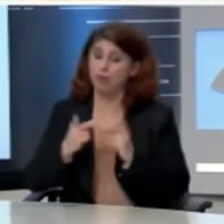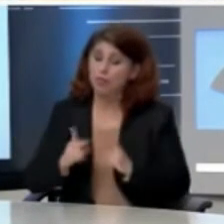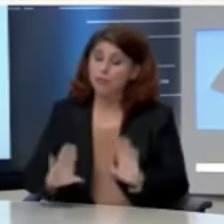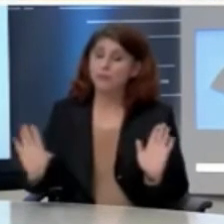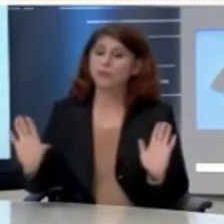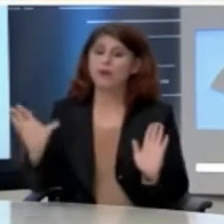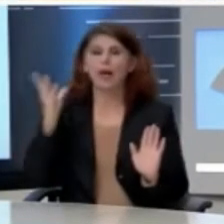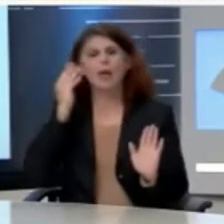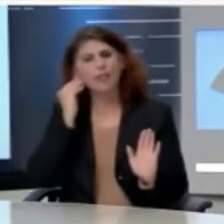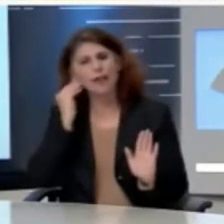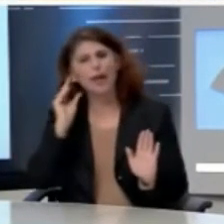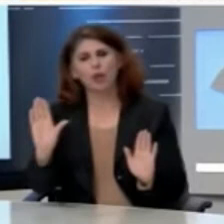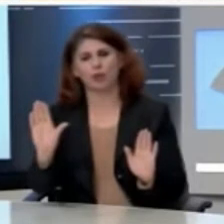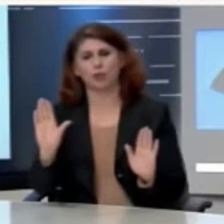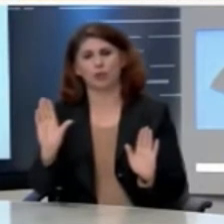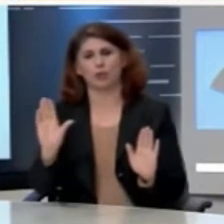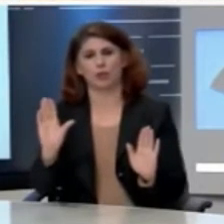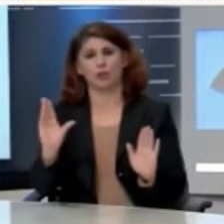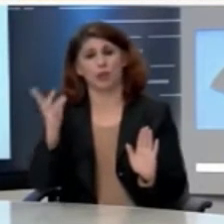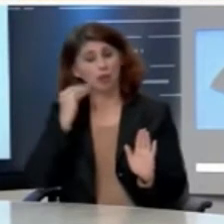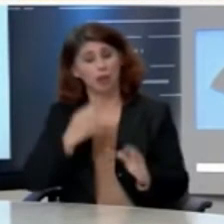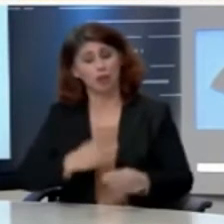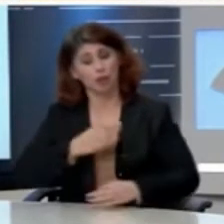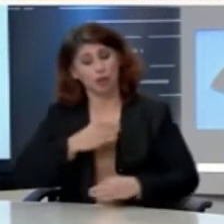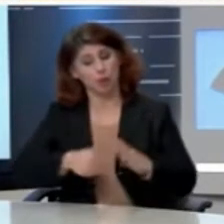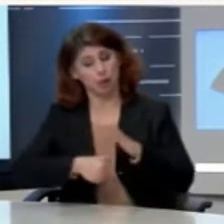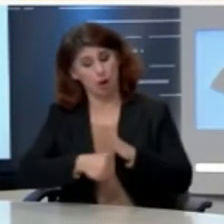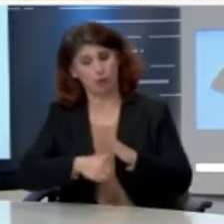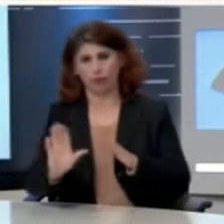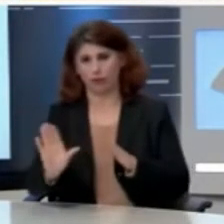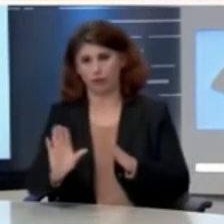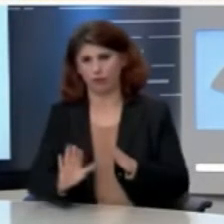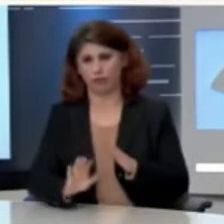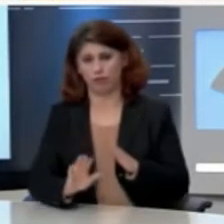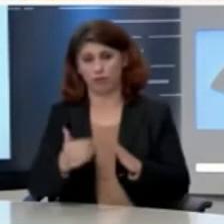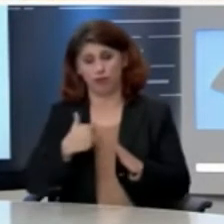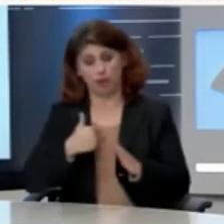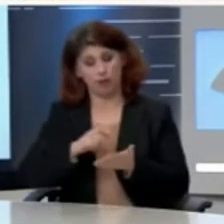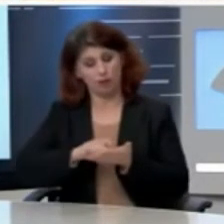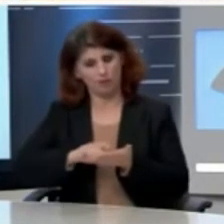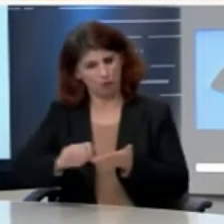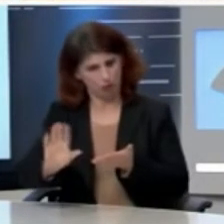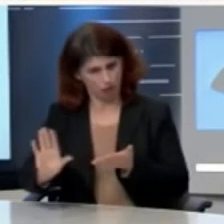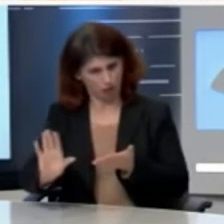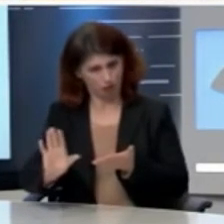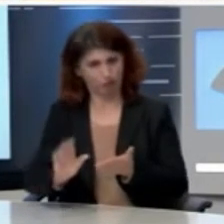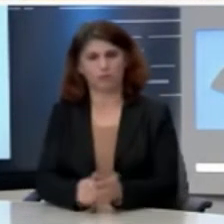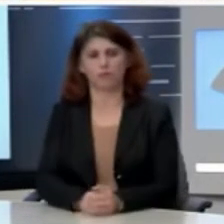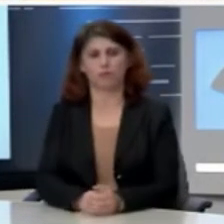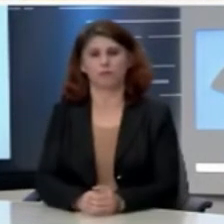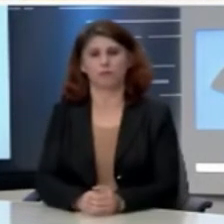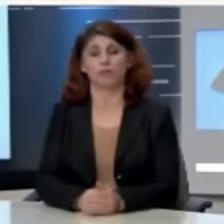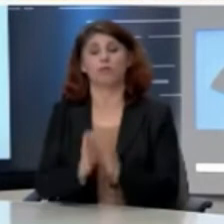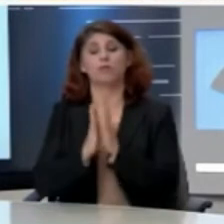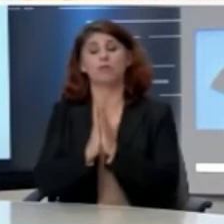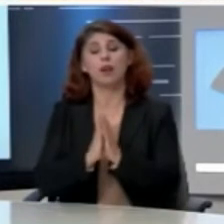Δεν ακούστηκε. Όσο ακούστηκε, το άκουσε ο κύριος πρόεδρος. Εντάξει, εγώ το σημείωσα.